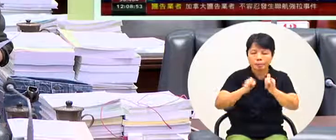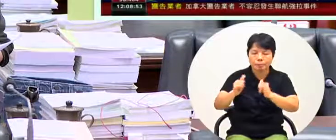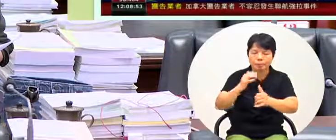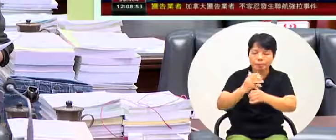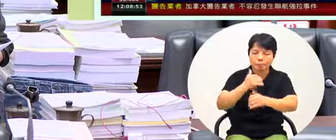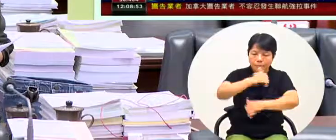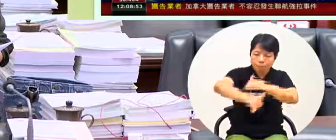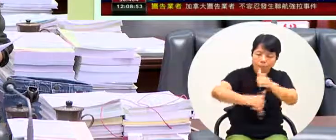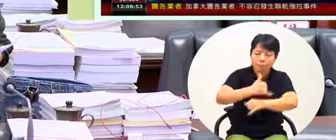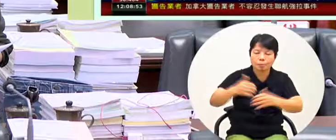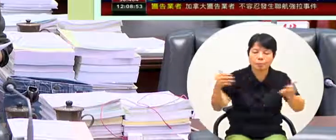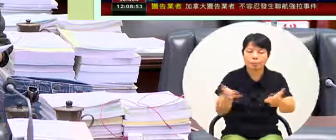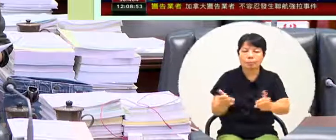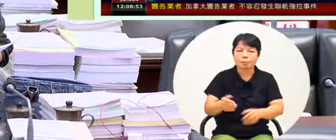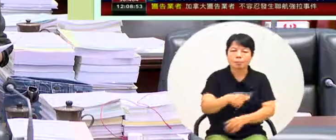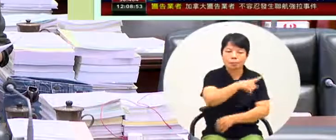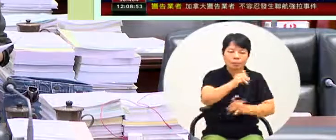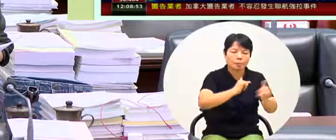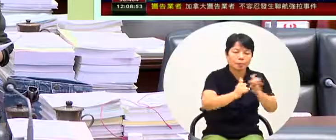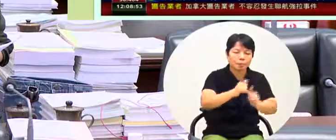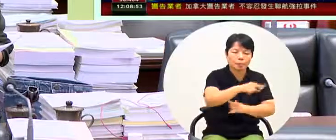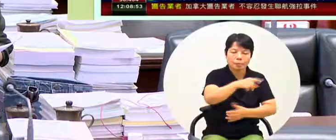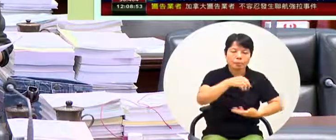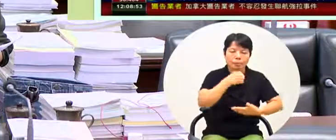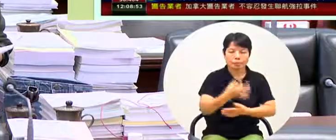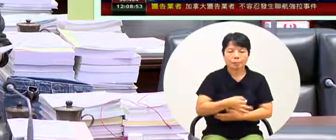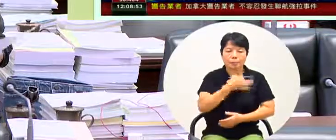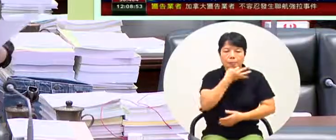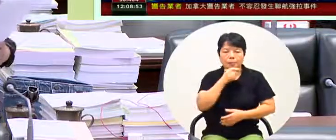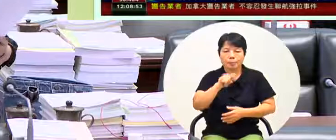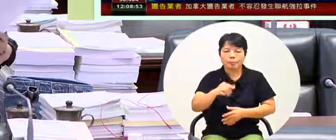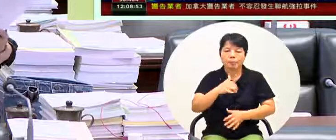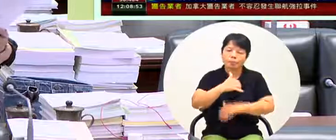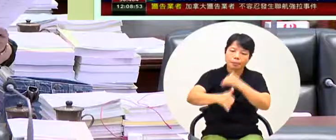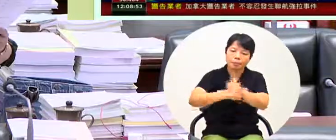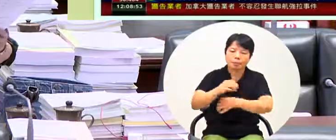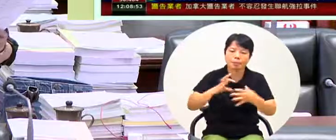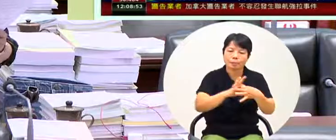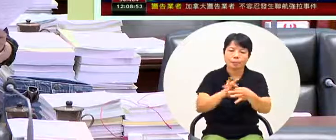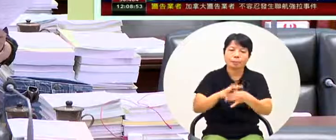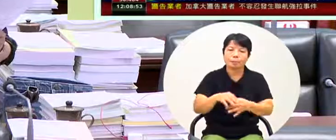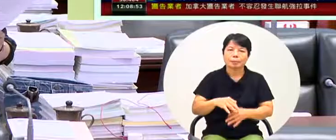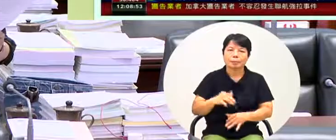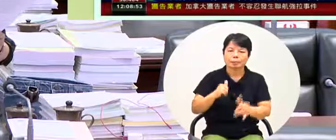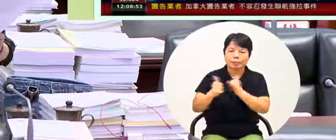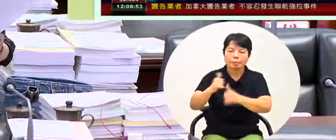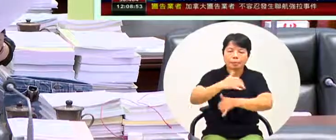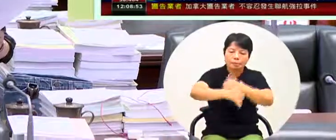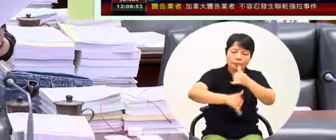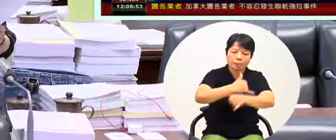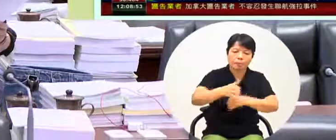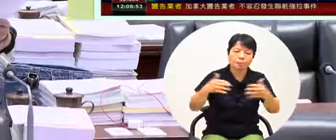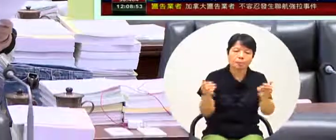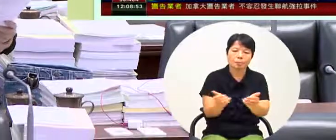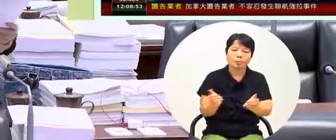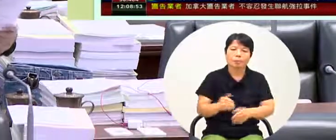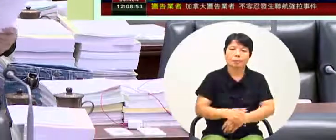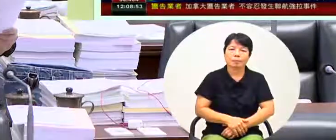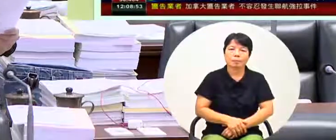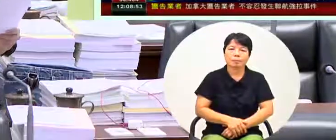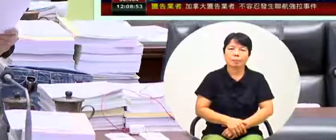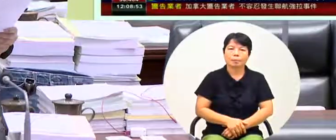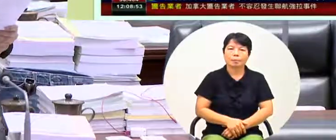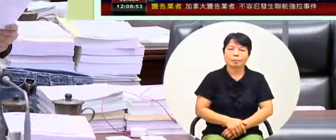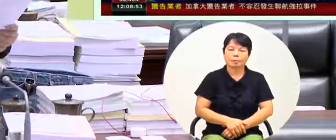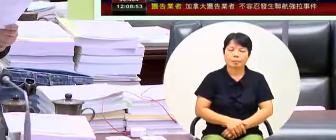活里面跟他息息相关的问题，也就是民生问题最有关系了啊。那毕竟呢，这些都是跟民众的生活呢，